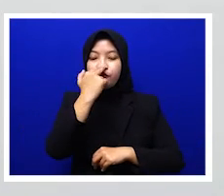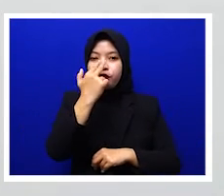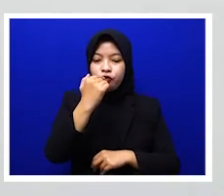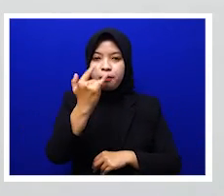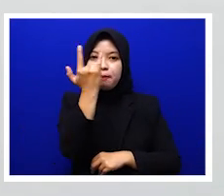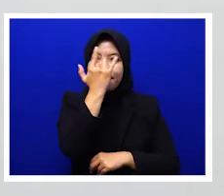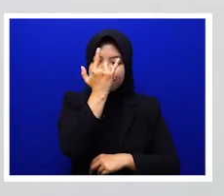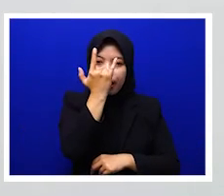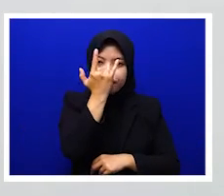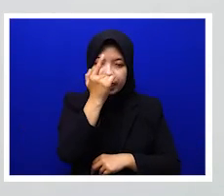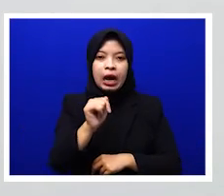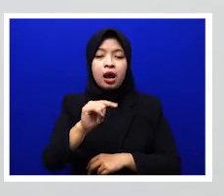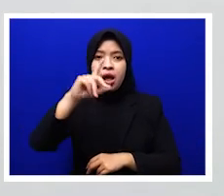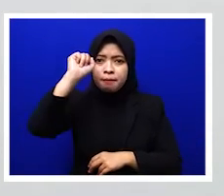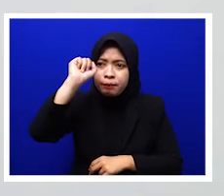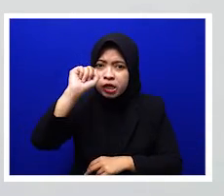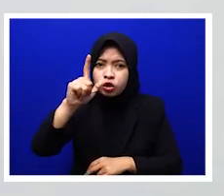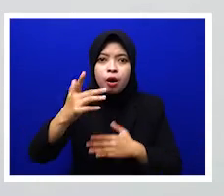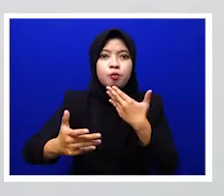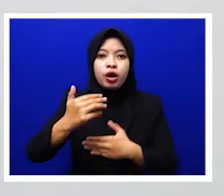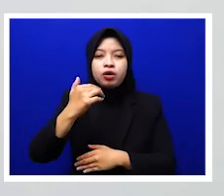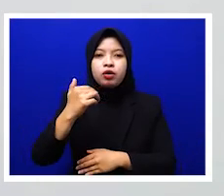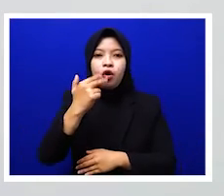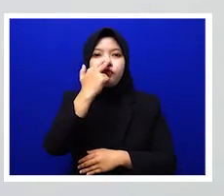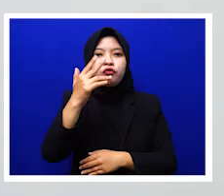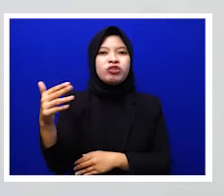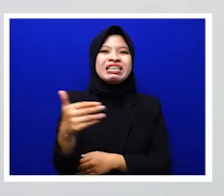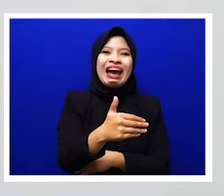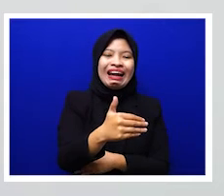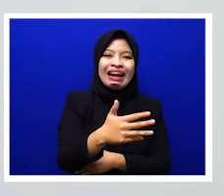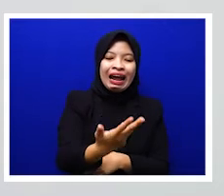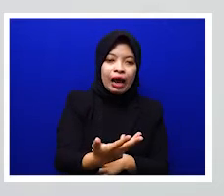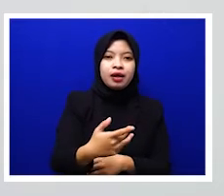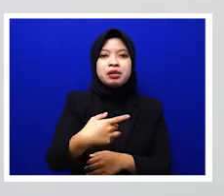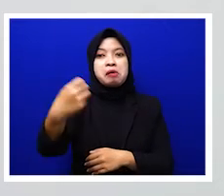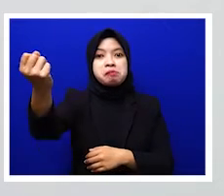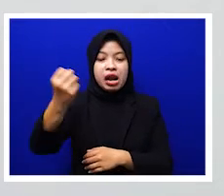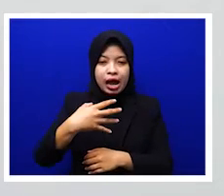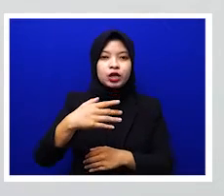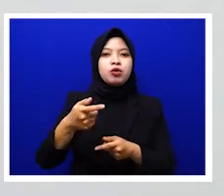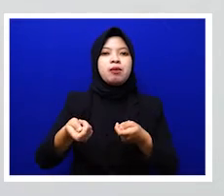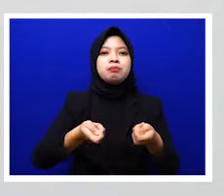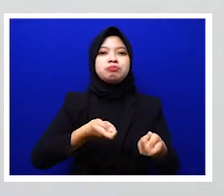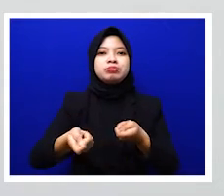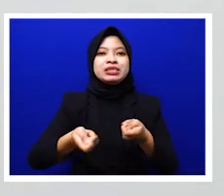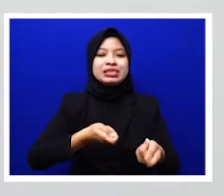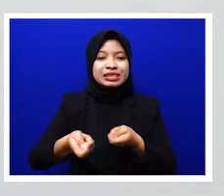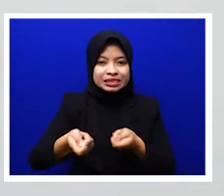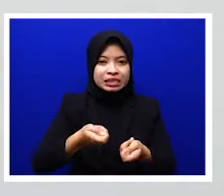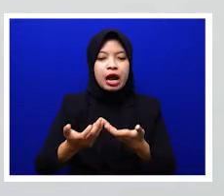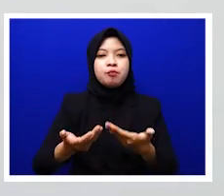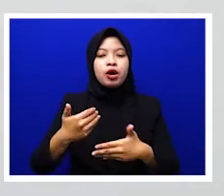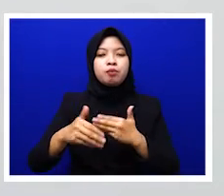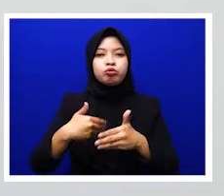ya. Jangan-jangan besok akan ada flu ikan, begitu. Kalau kata dia, itu adalah bisnis komersial, di mana